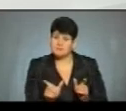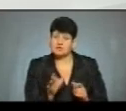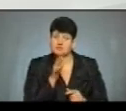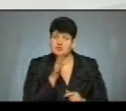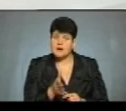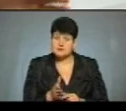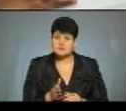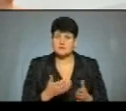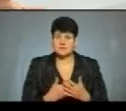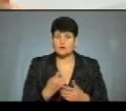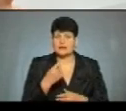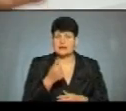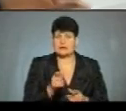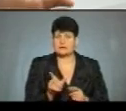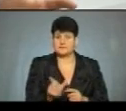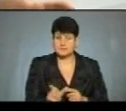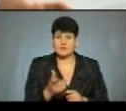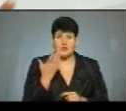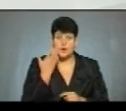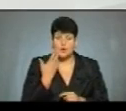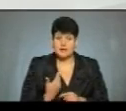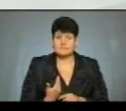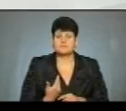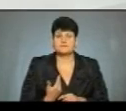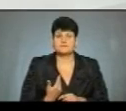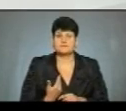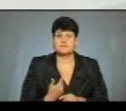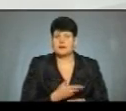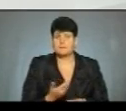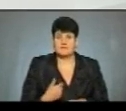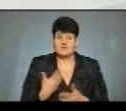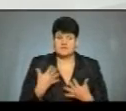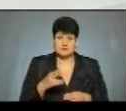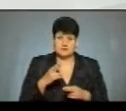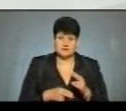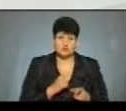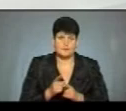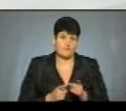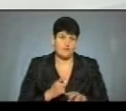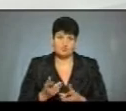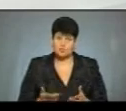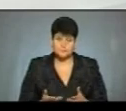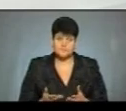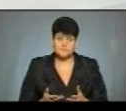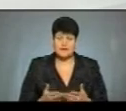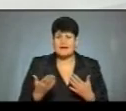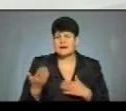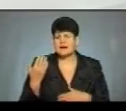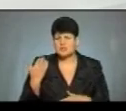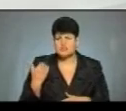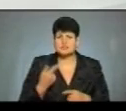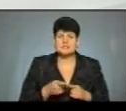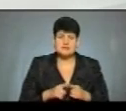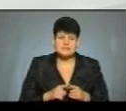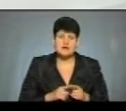громадам, наприклад, рік часу. Колеги, ми вже завершуємо реформу. Раніше ця